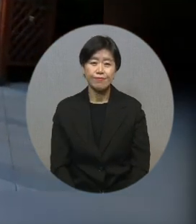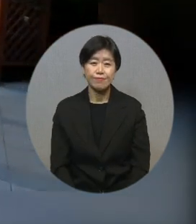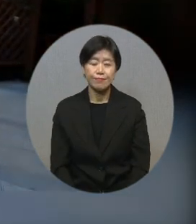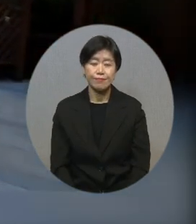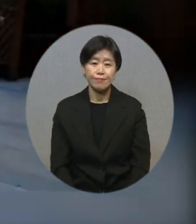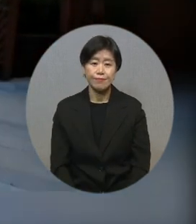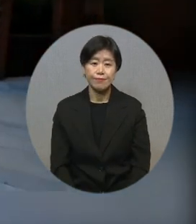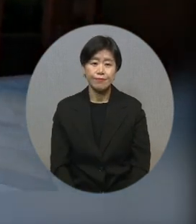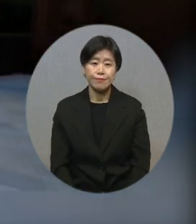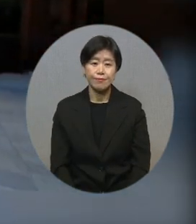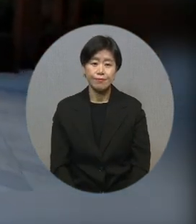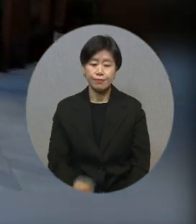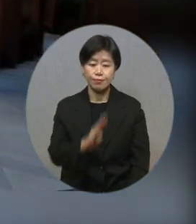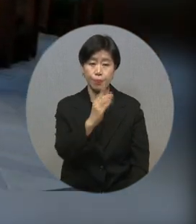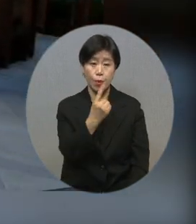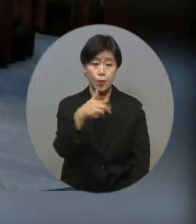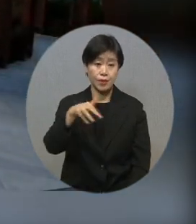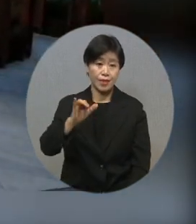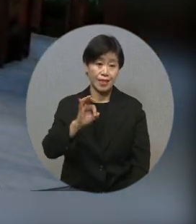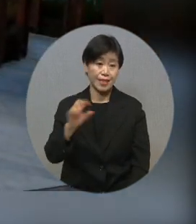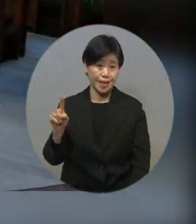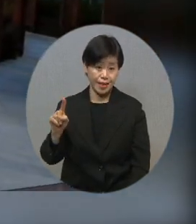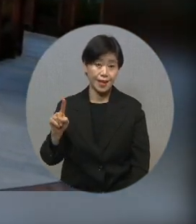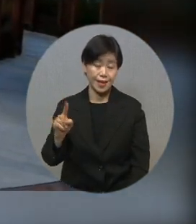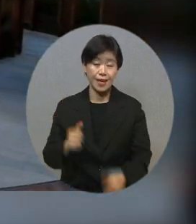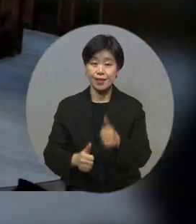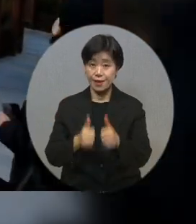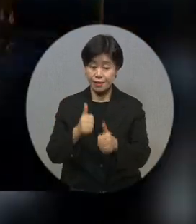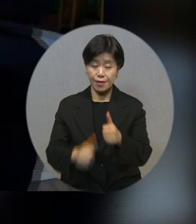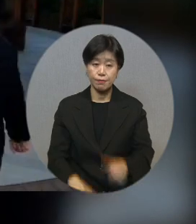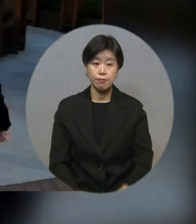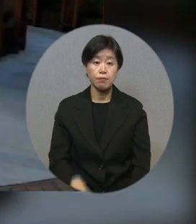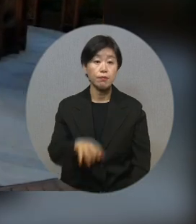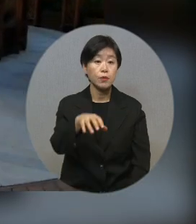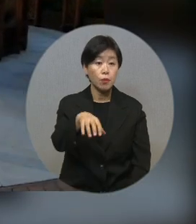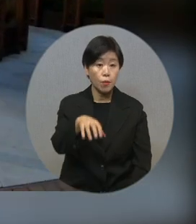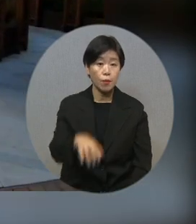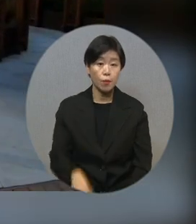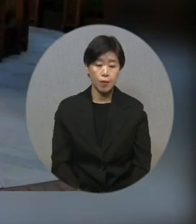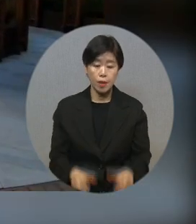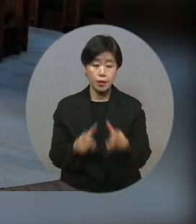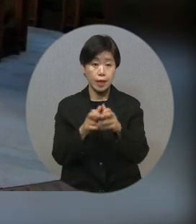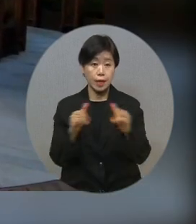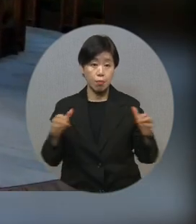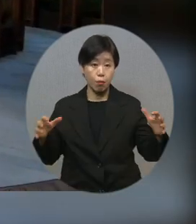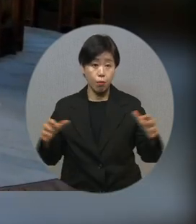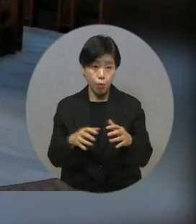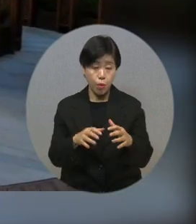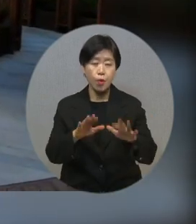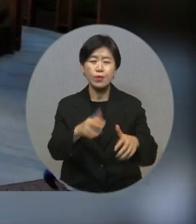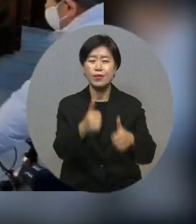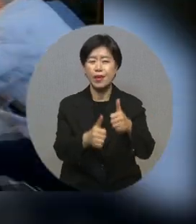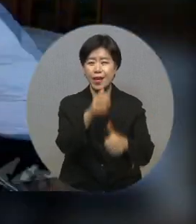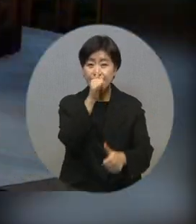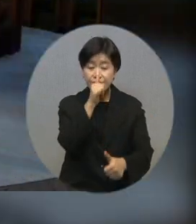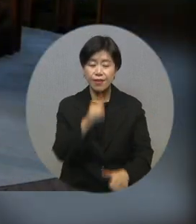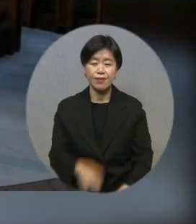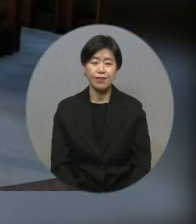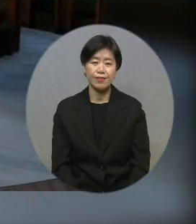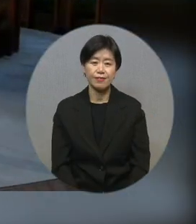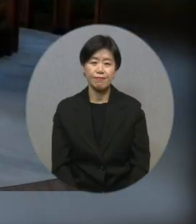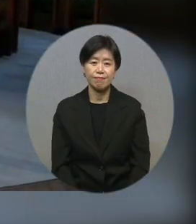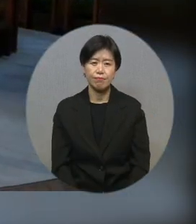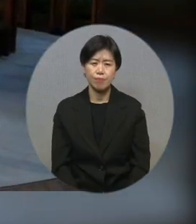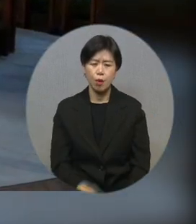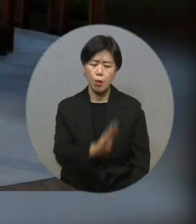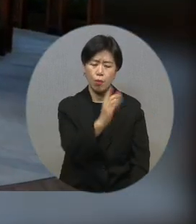아마 보치아 경기 대회인데요. 이곳에서 장애인들이 보치아 게임을 한다고 해서 와봤습니다. 보치아가 어떤